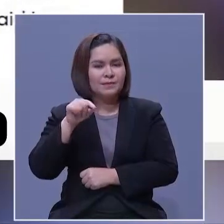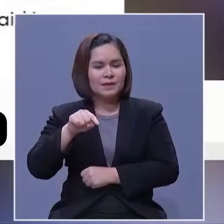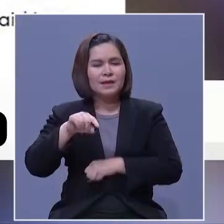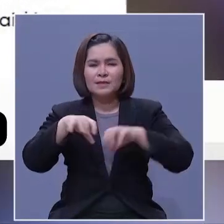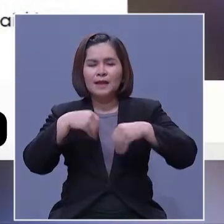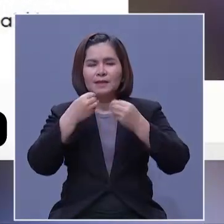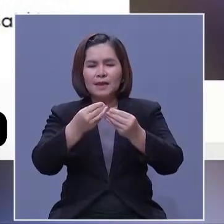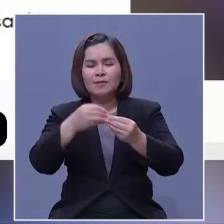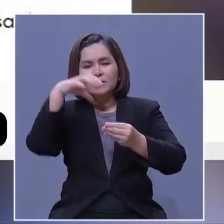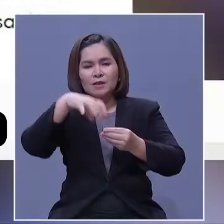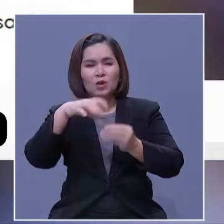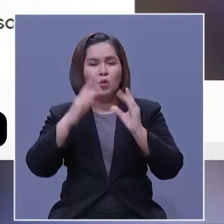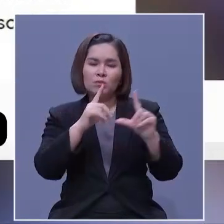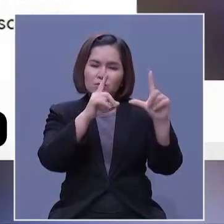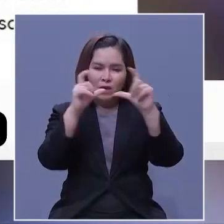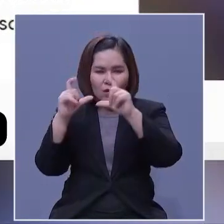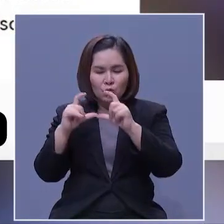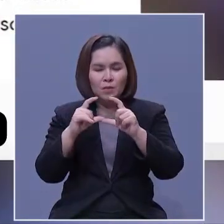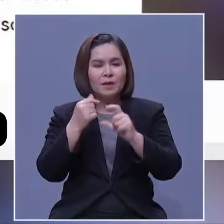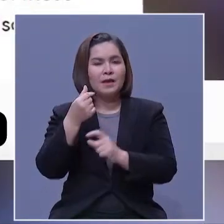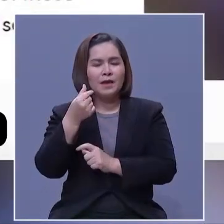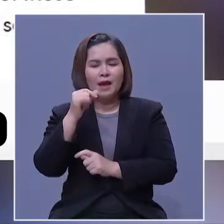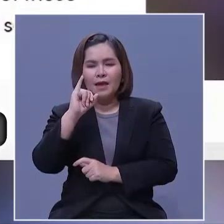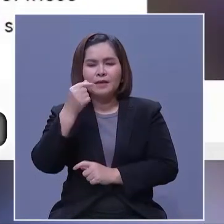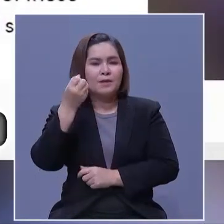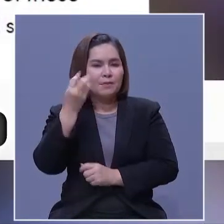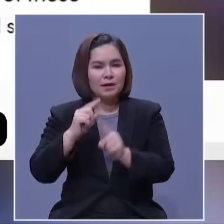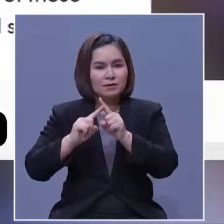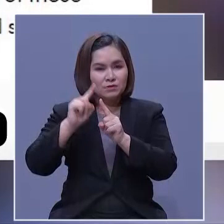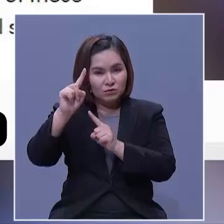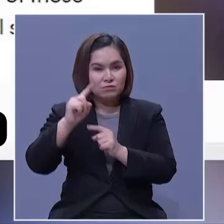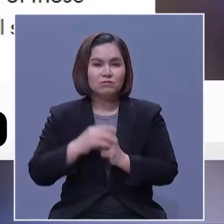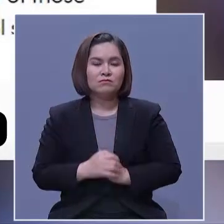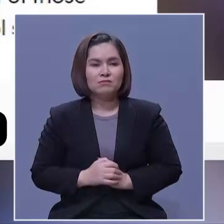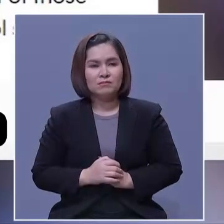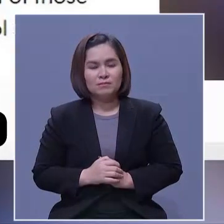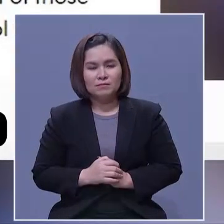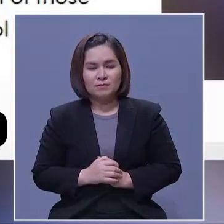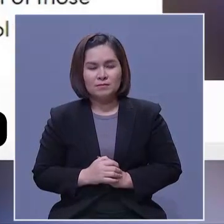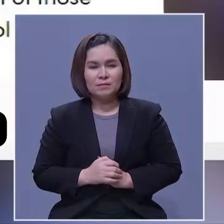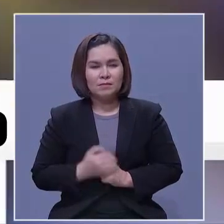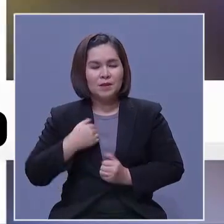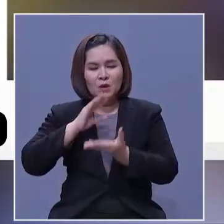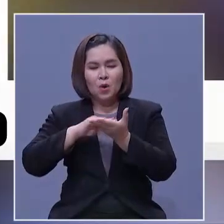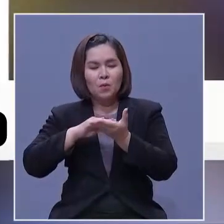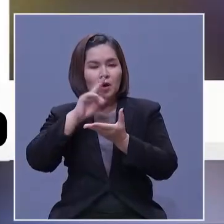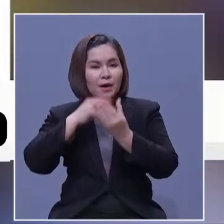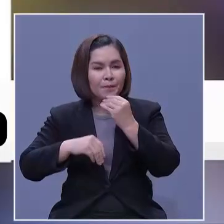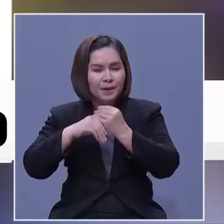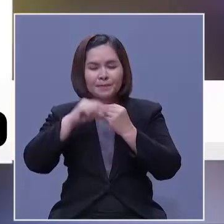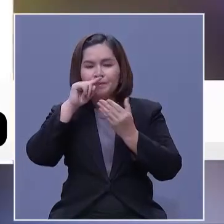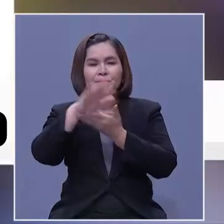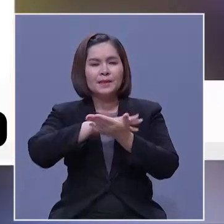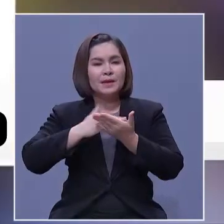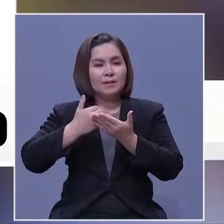ดให้เป็นสถานที่ที่มีคนถ่ายรูปลง Instagram มากที่สุดนะครับนอกจากนี้ยังมีรายงานด้วยว่าไทยเป็นประเ